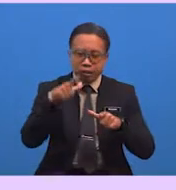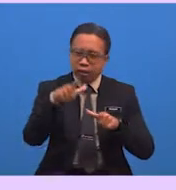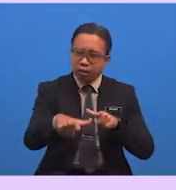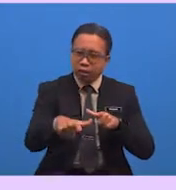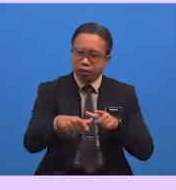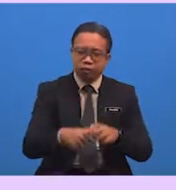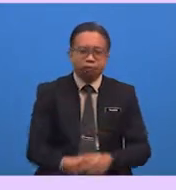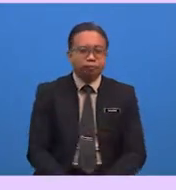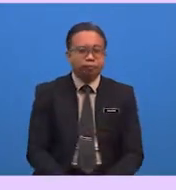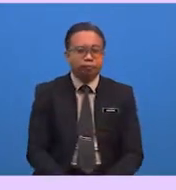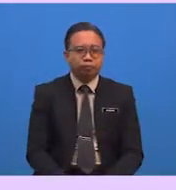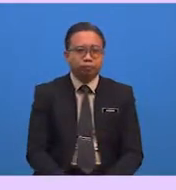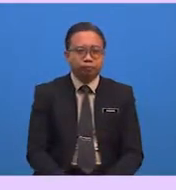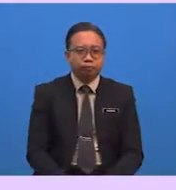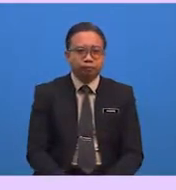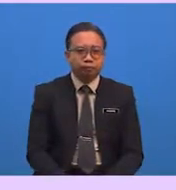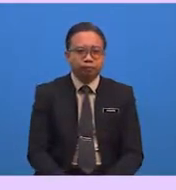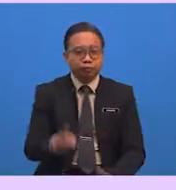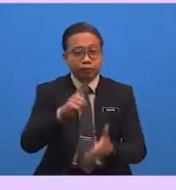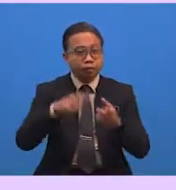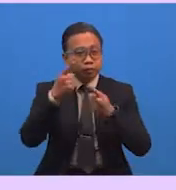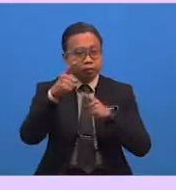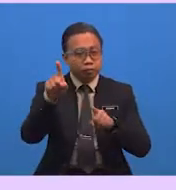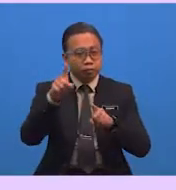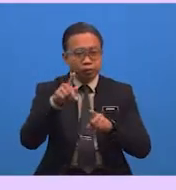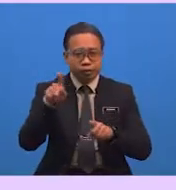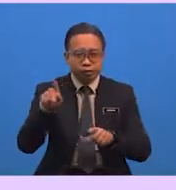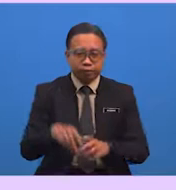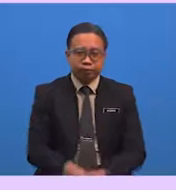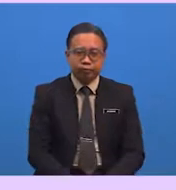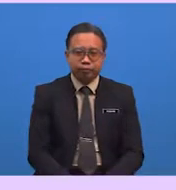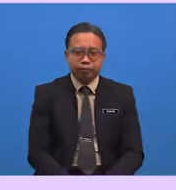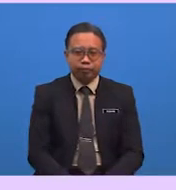demi langkah. Apa jawapannya?